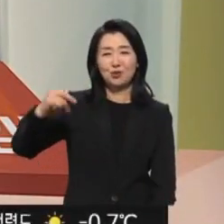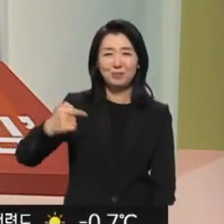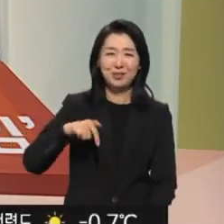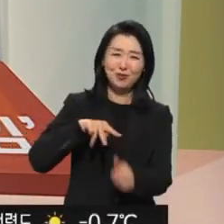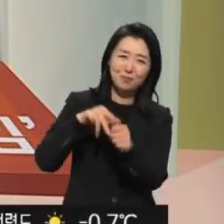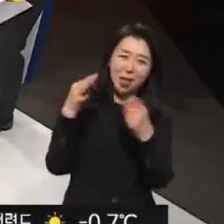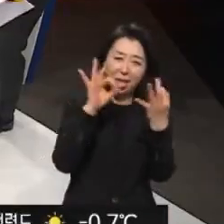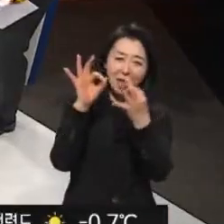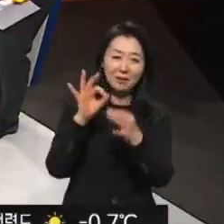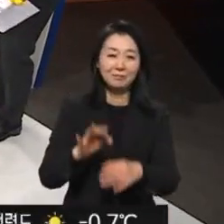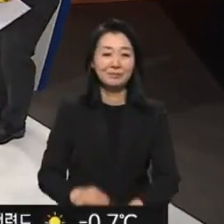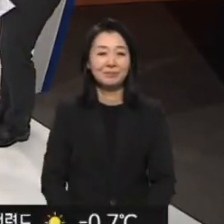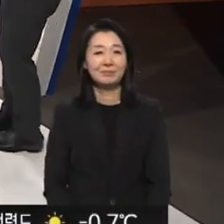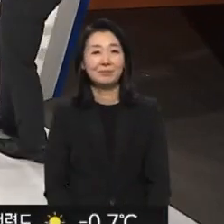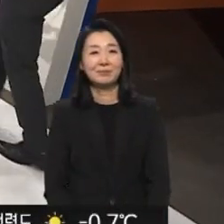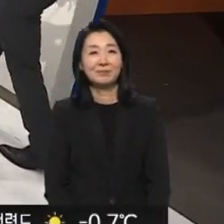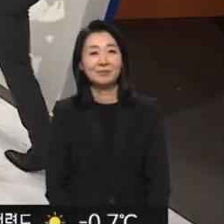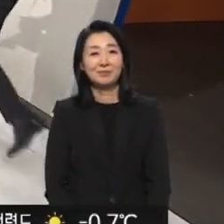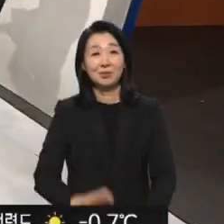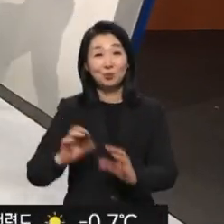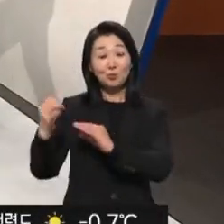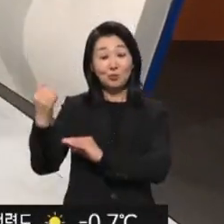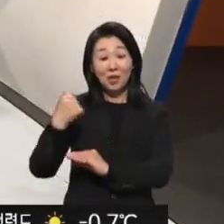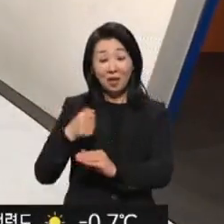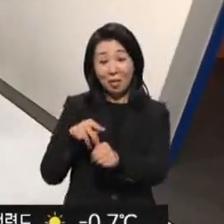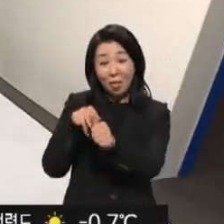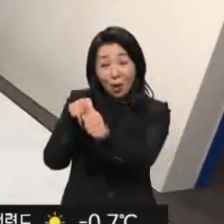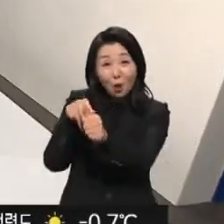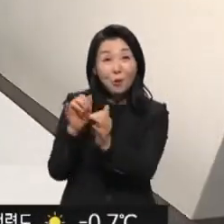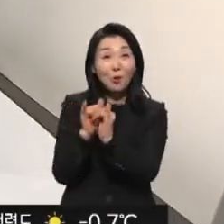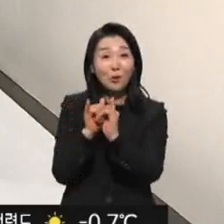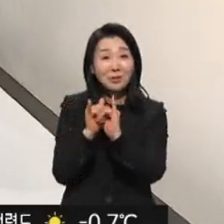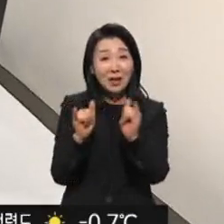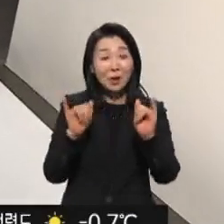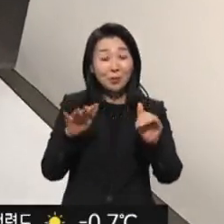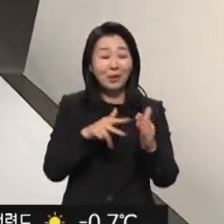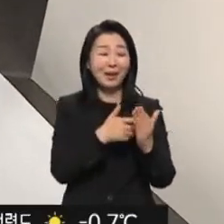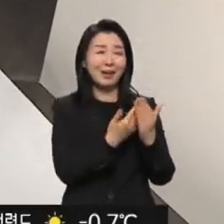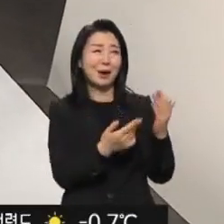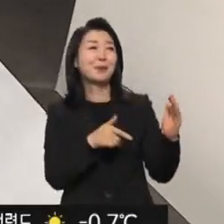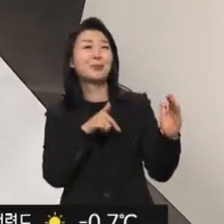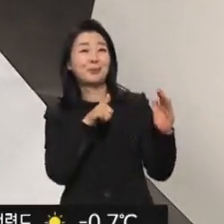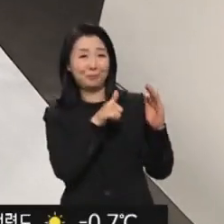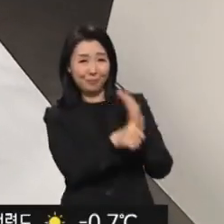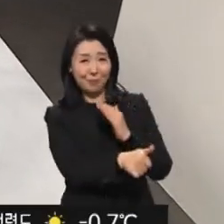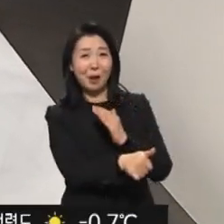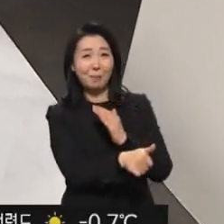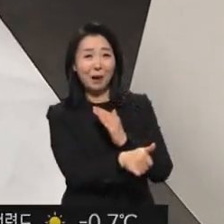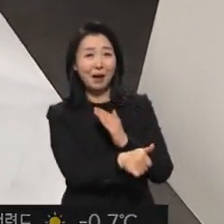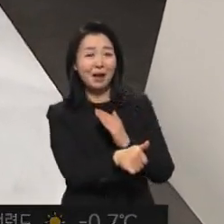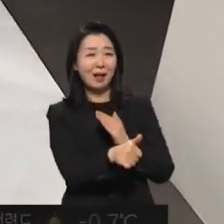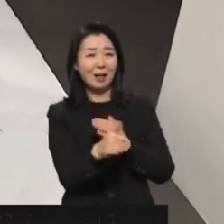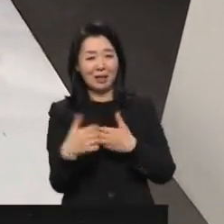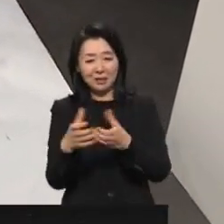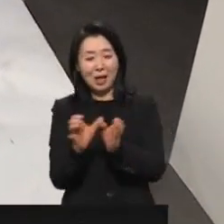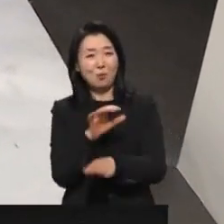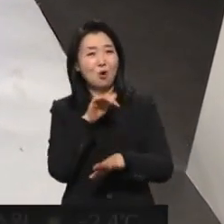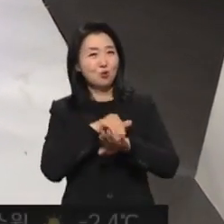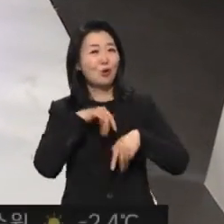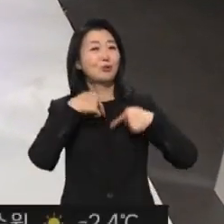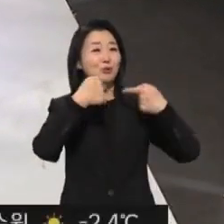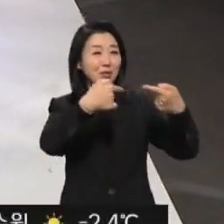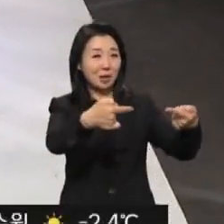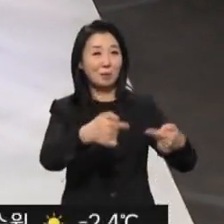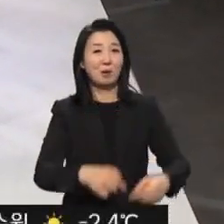눈치게임. 네. 국민의힘 당권 주자들이 오늘 일제히 강원도를 방문했는데 당원 연수에 참석해서 아무래도